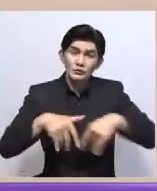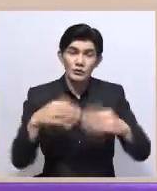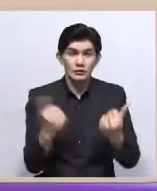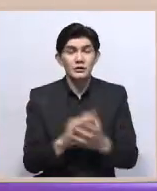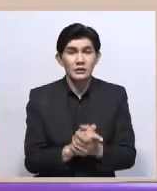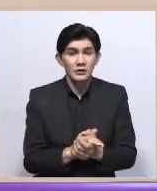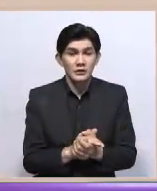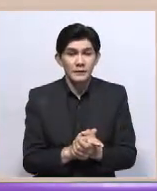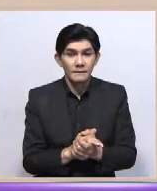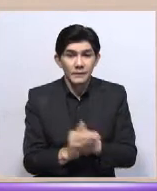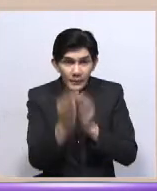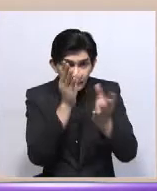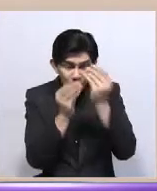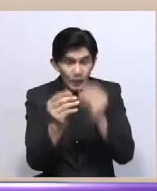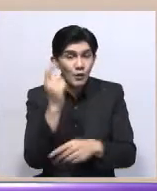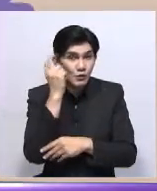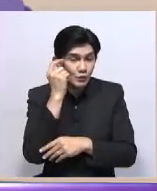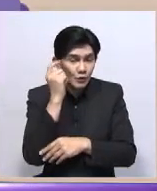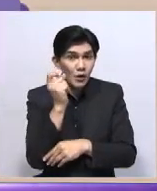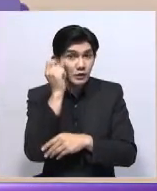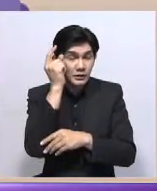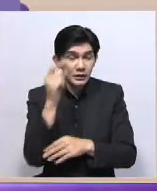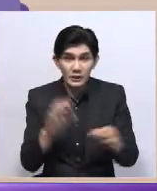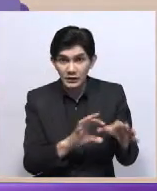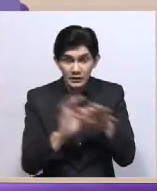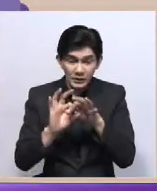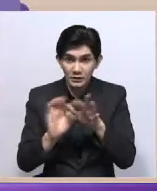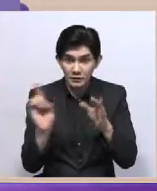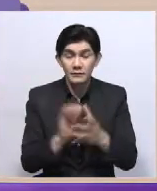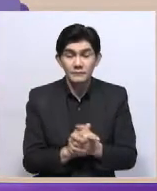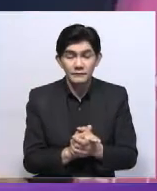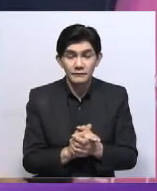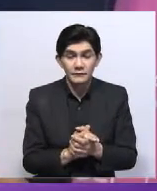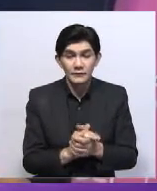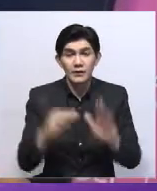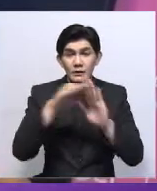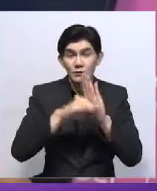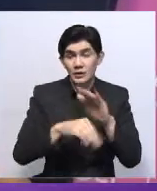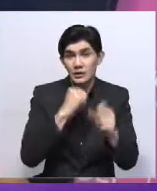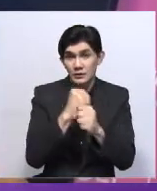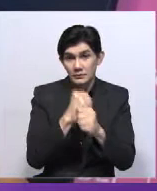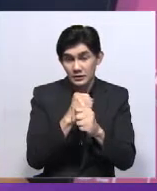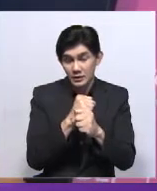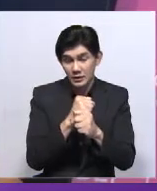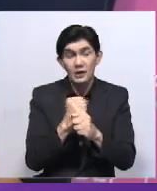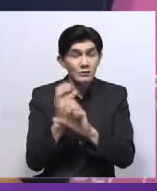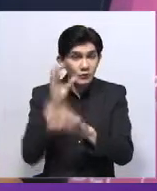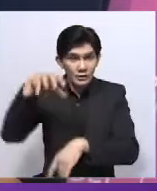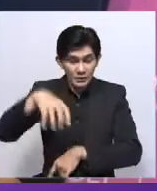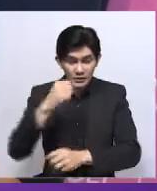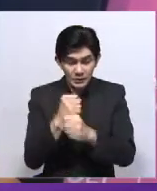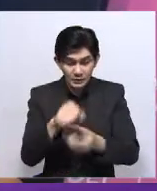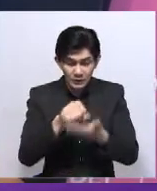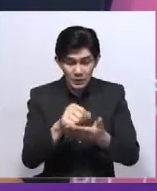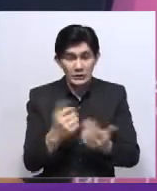นะฮะได้รับรู้นะฮะได้เข้าใจเกี่ยวกับเรื่องของกระบวนการของกรมการขนส่งทางบกที่เราต้องมาใ